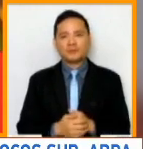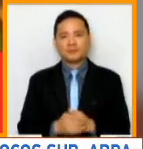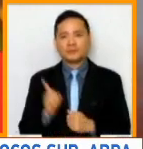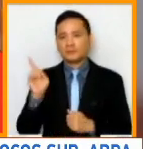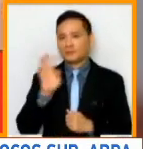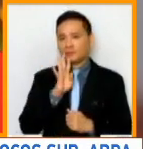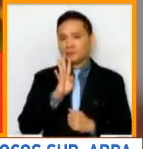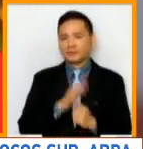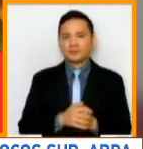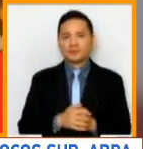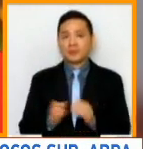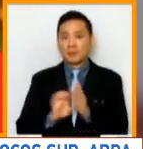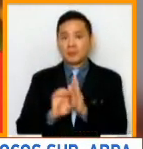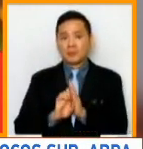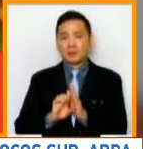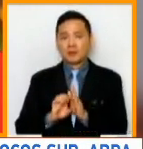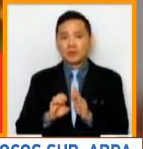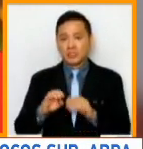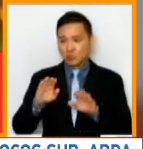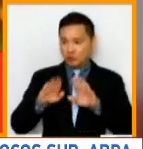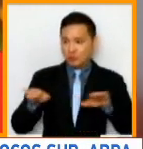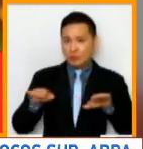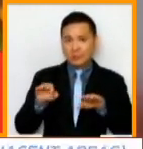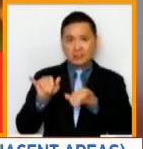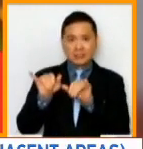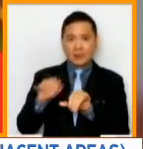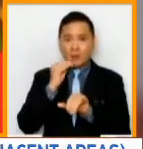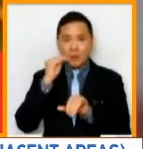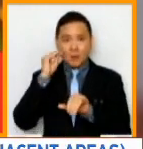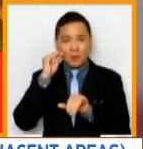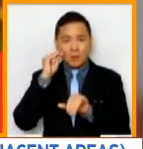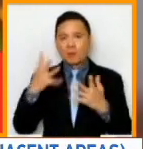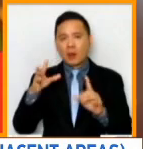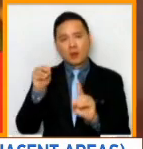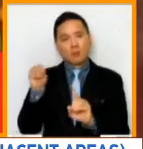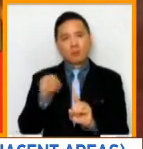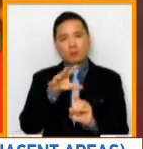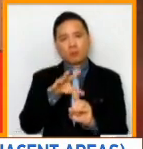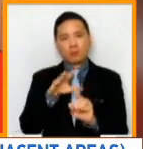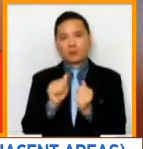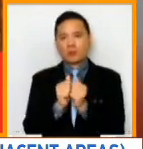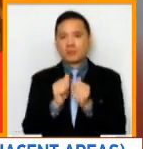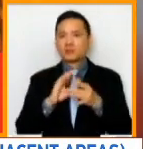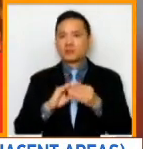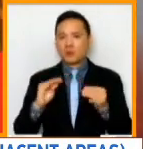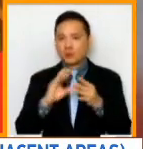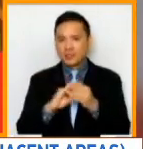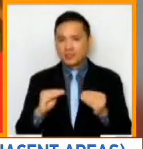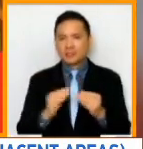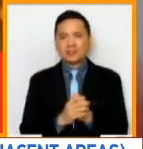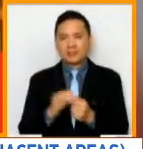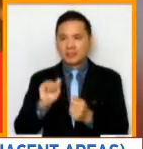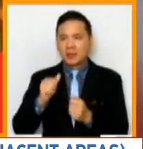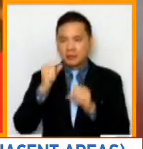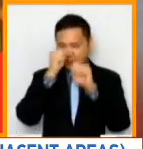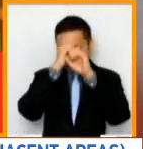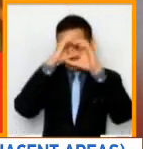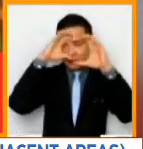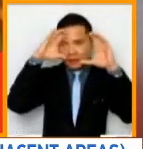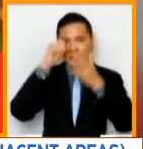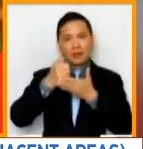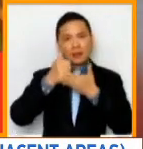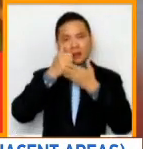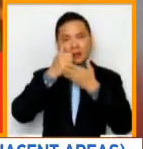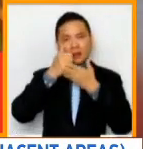kulang talaga sila sa exposure sa mga kwento, yung mga bagay na makatulong sa kanila para mag-imagine. Meron kaming